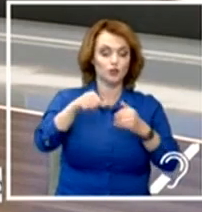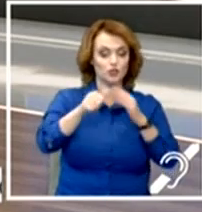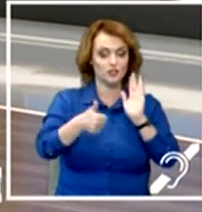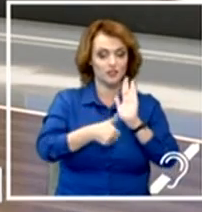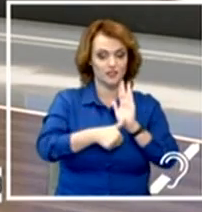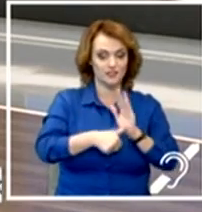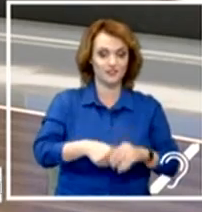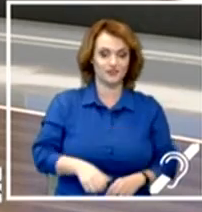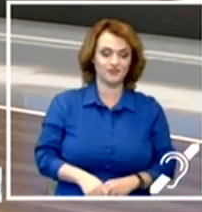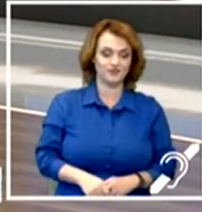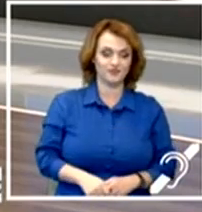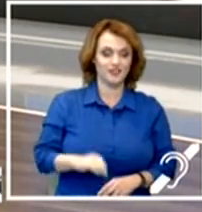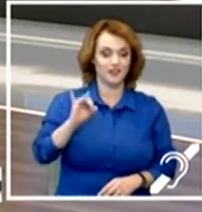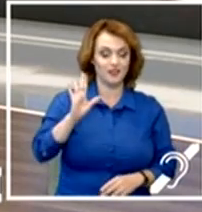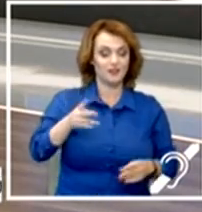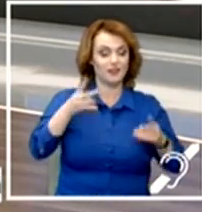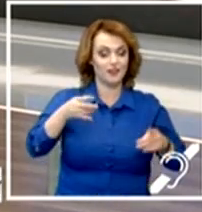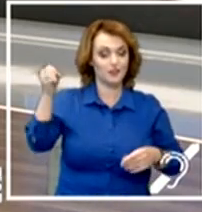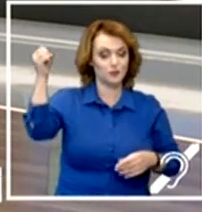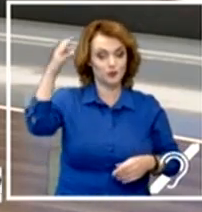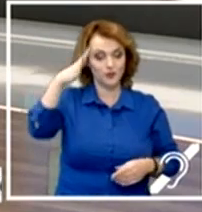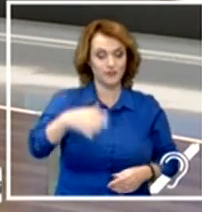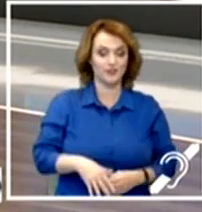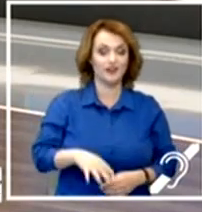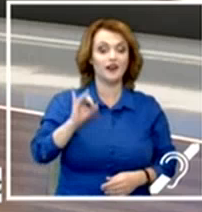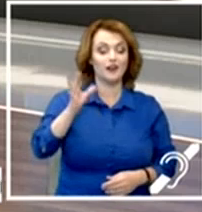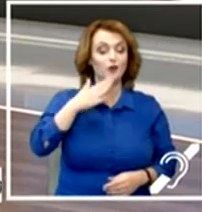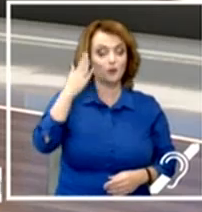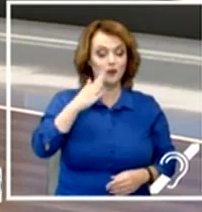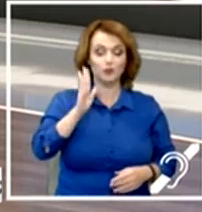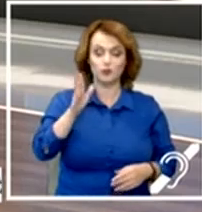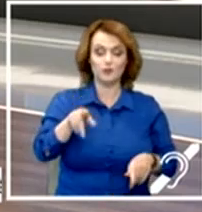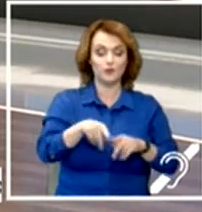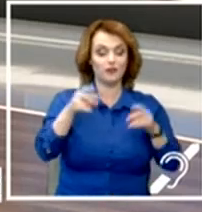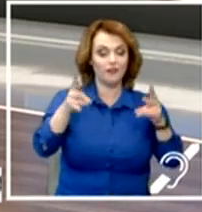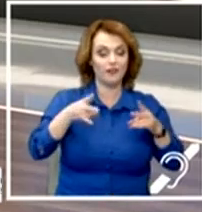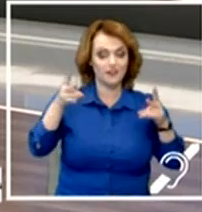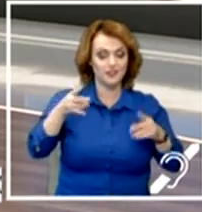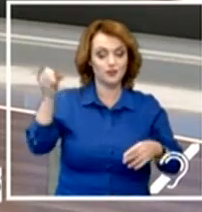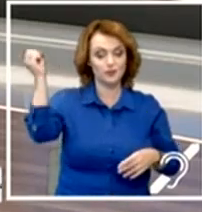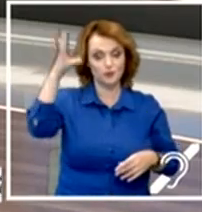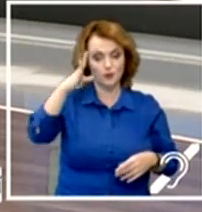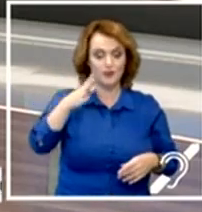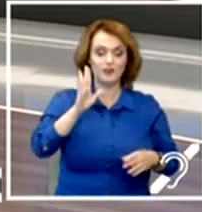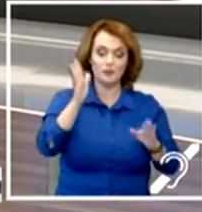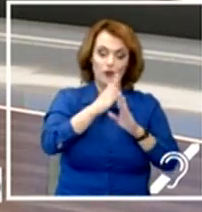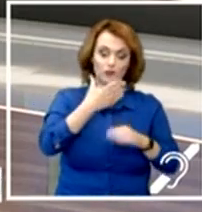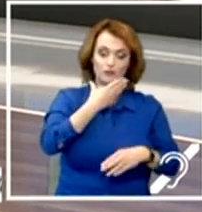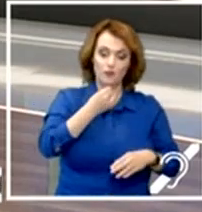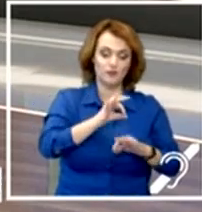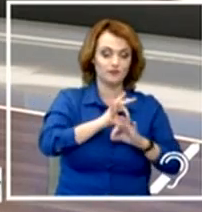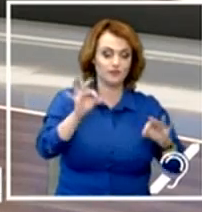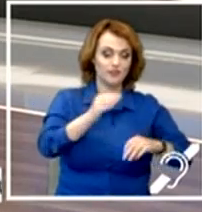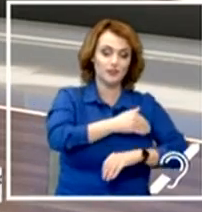prânzului și soare generos. Aceleași tendințe meteo vor fi mâine și în România. Vom avea parte de vreme frumoasă și însorită, cu maxime